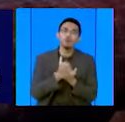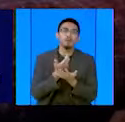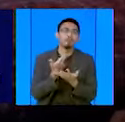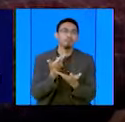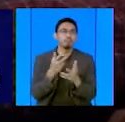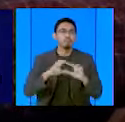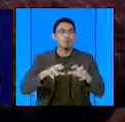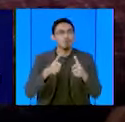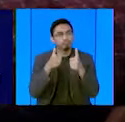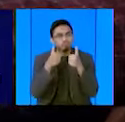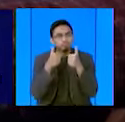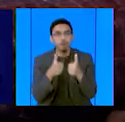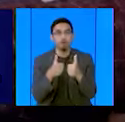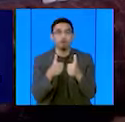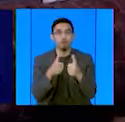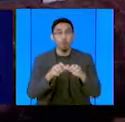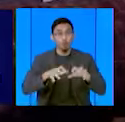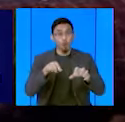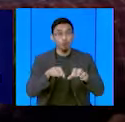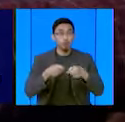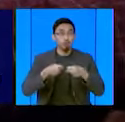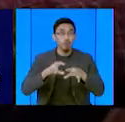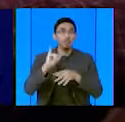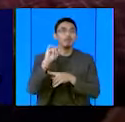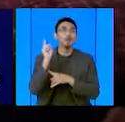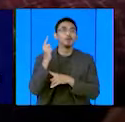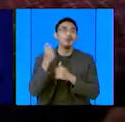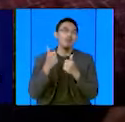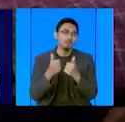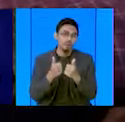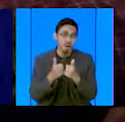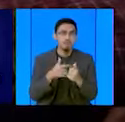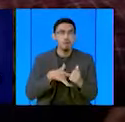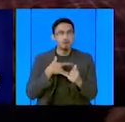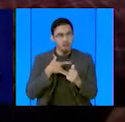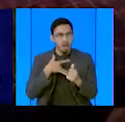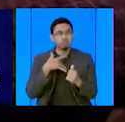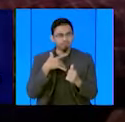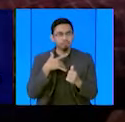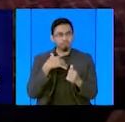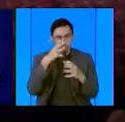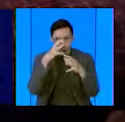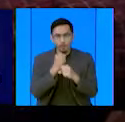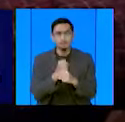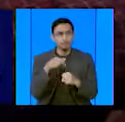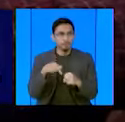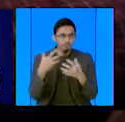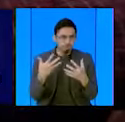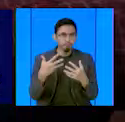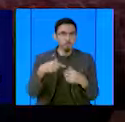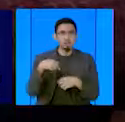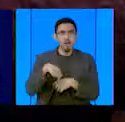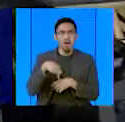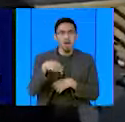berharap mereka bisa mendunia. Kita sangat optimis karena ekonomi kreatif kita sangat bergantung